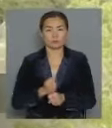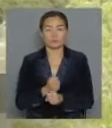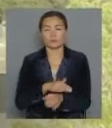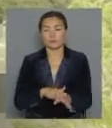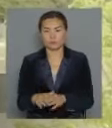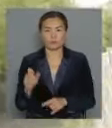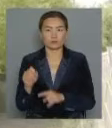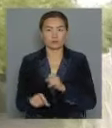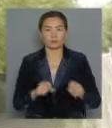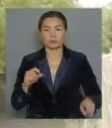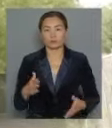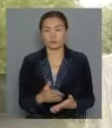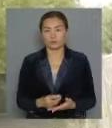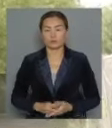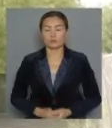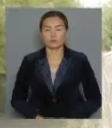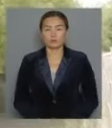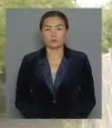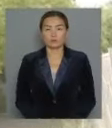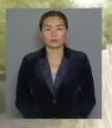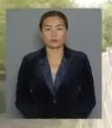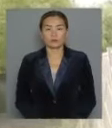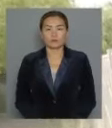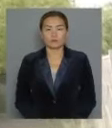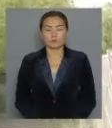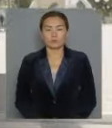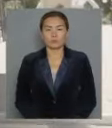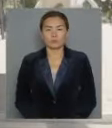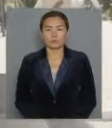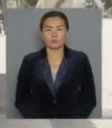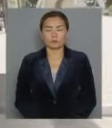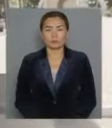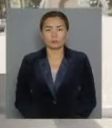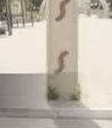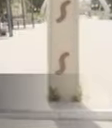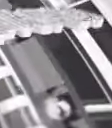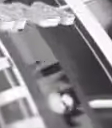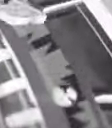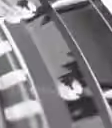атқару міндеттелген. Сұңқар Көшеков, Гохар Нұрлыбекқызы, Индер ауданынан.